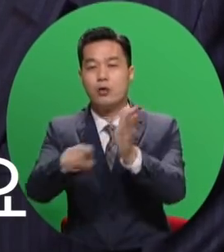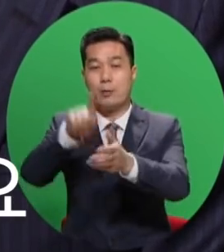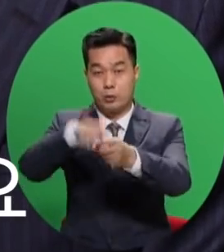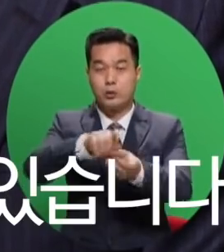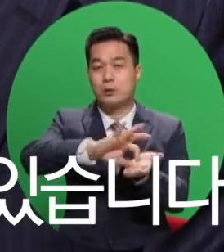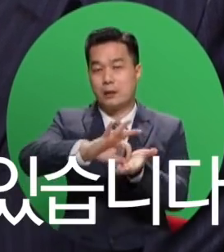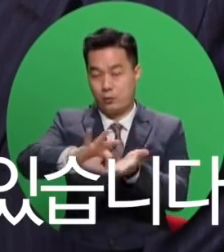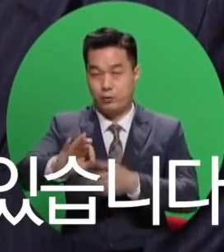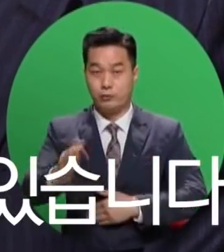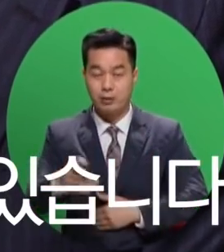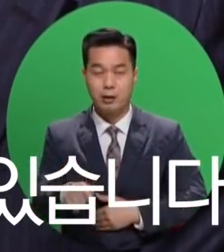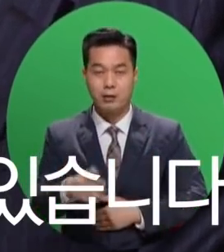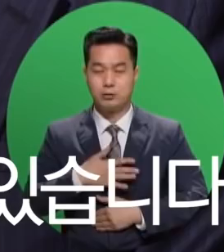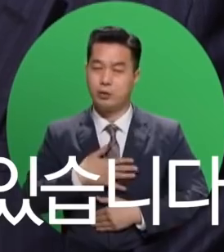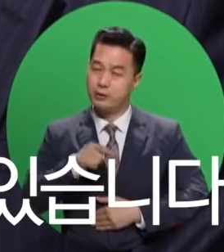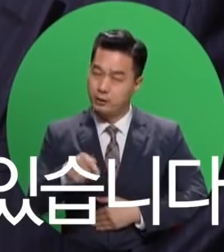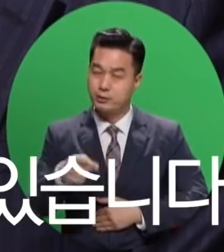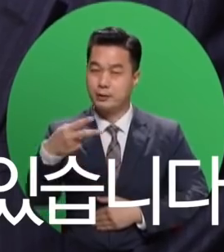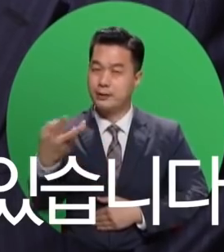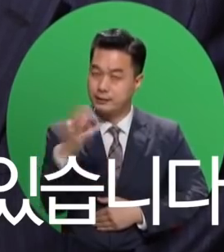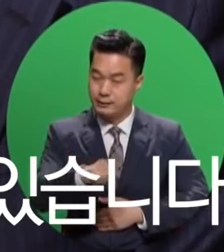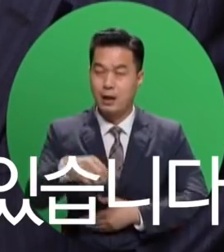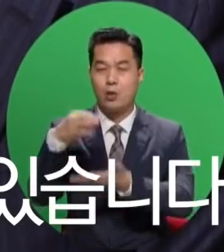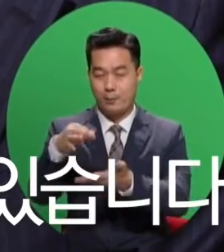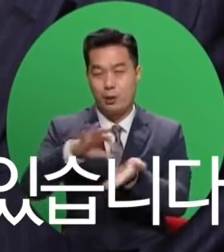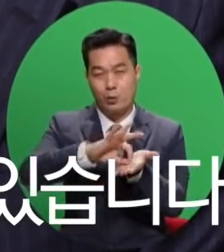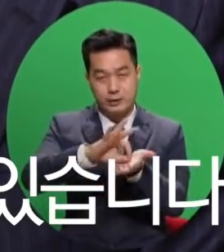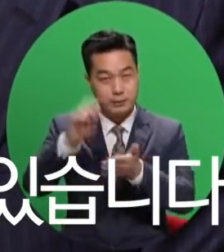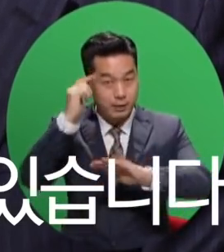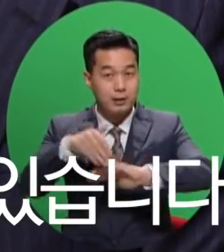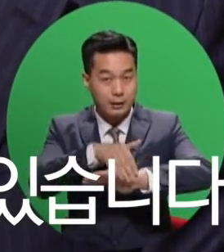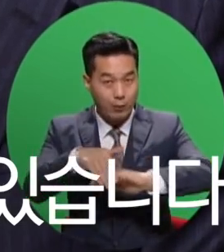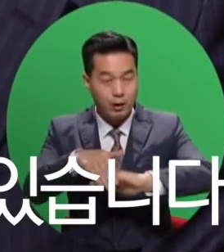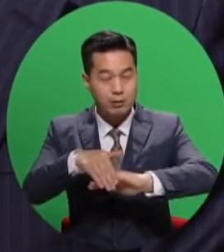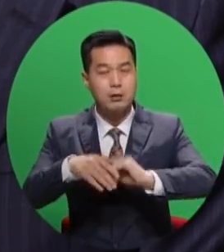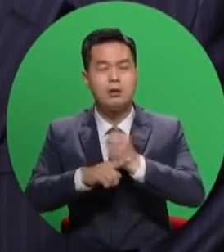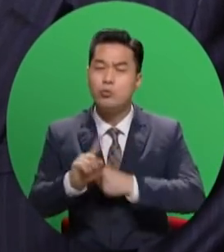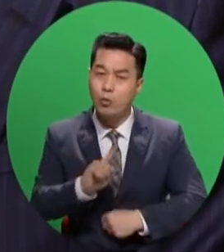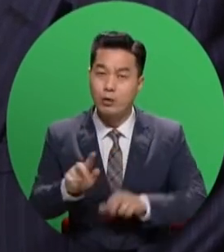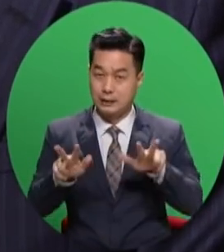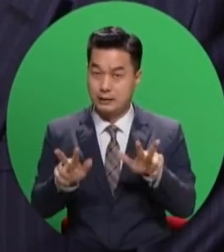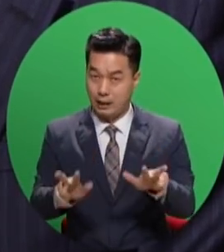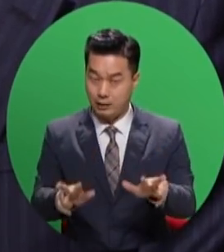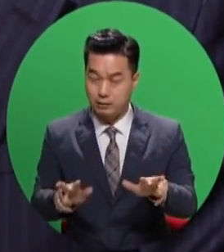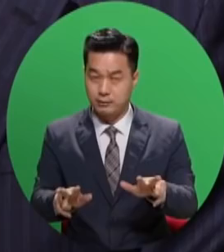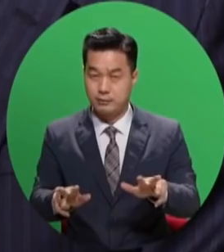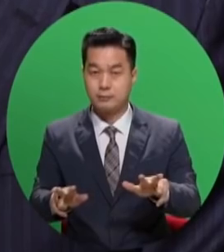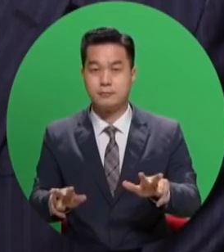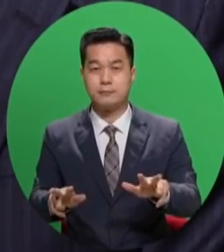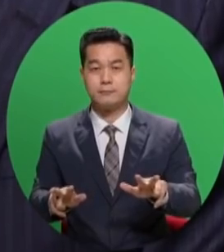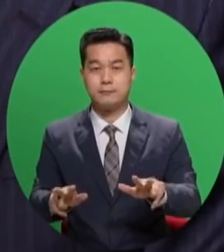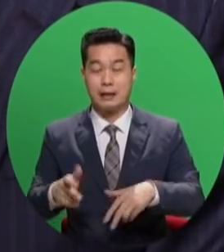것인데요 저는 이것을 디지털 화폐 로 지급할 생각으로 있습니다 왜냐하면 이제는 간편 거